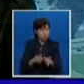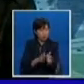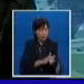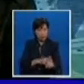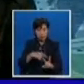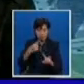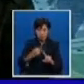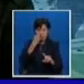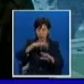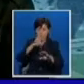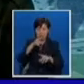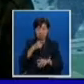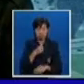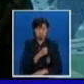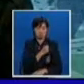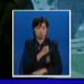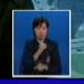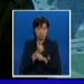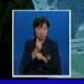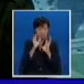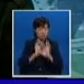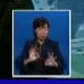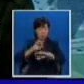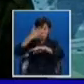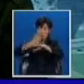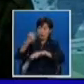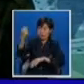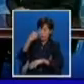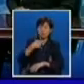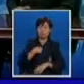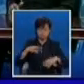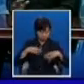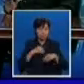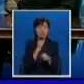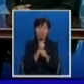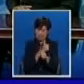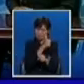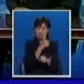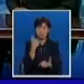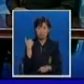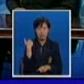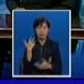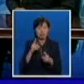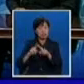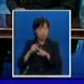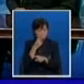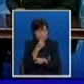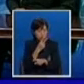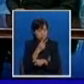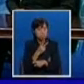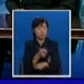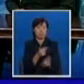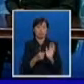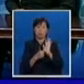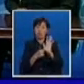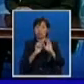ท้อนะครับที่สำคัญเนี่ยเขาทำตามคำสั่งผู้บัญชาการอย่างเคร่งครัดในขณะนี้ทุกอย่างพร้อมแล้วก็เป็นสิ่งที่ยืนยันได้ว่าก